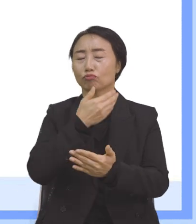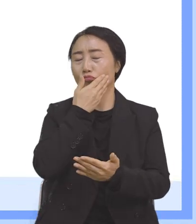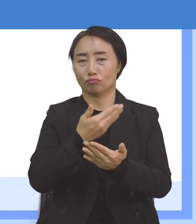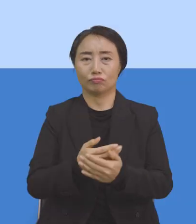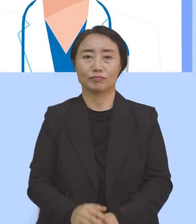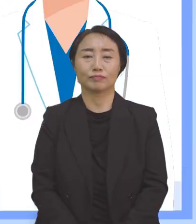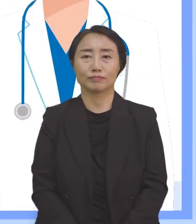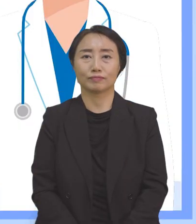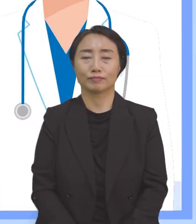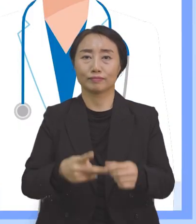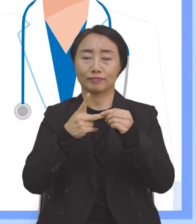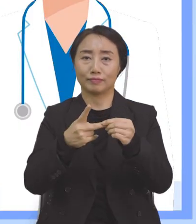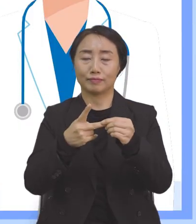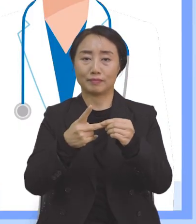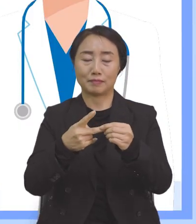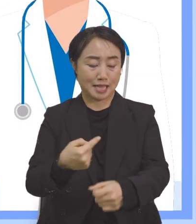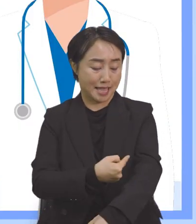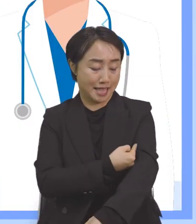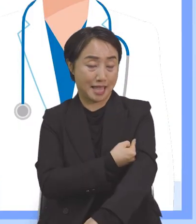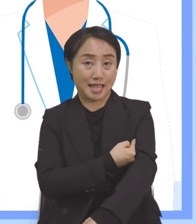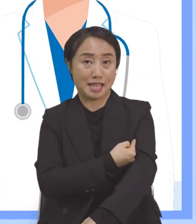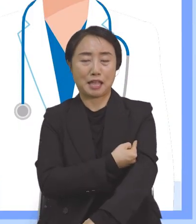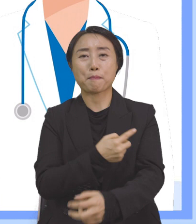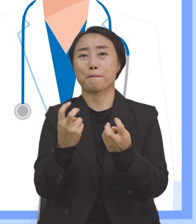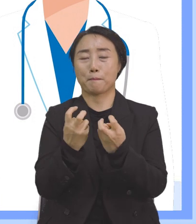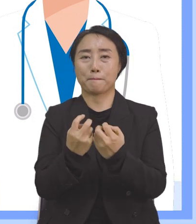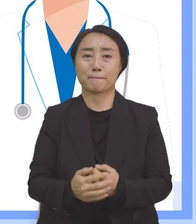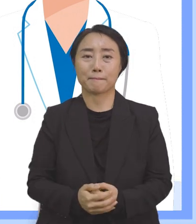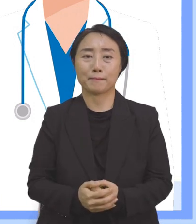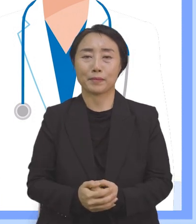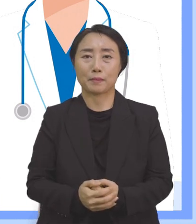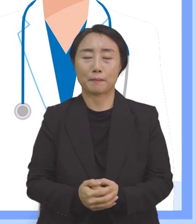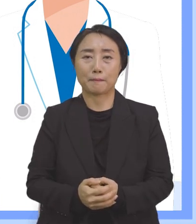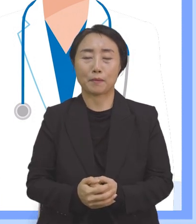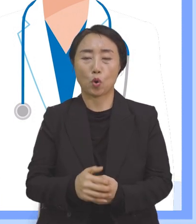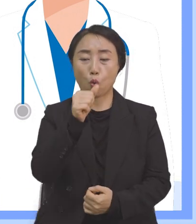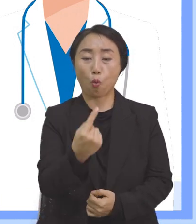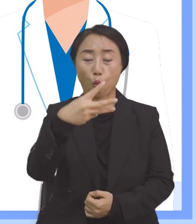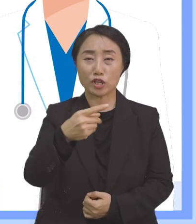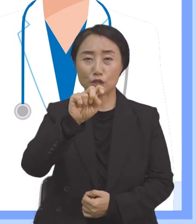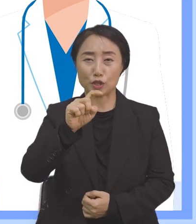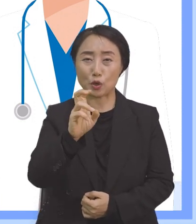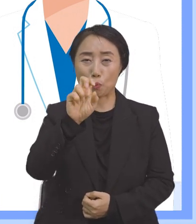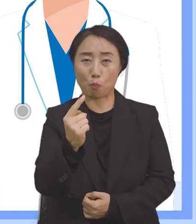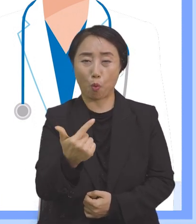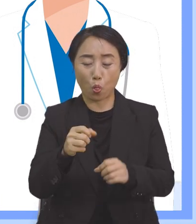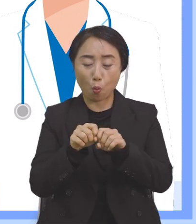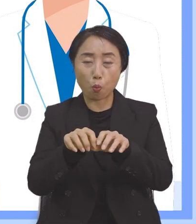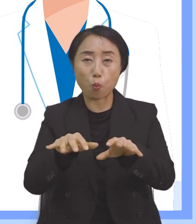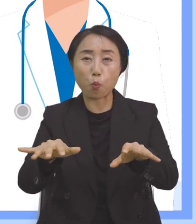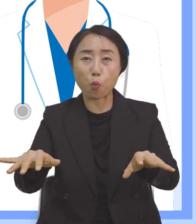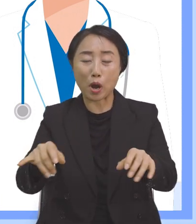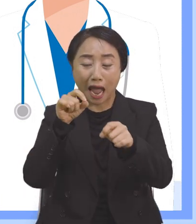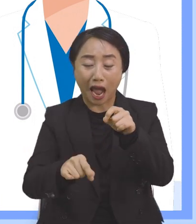것이 중요합니다. 두 번째는 PI식 호르몬 피임법입니다. 이는 팔에 호르몬을 서서히 분비하는